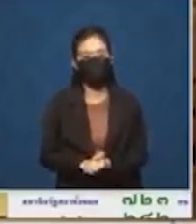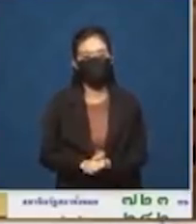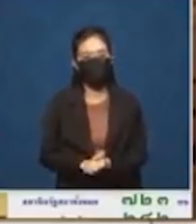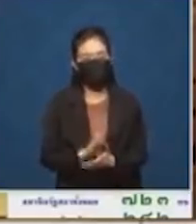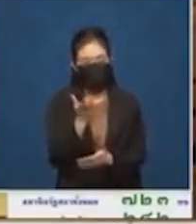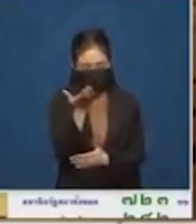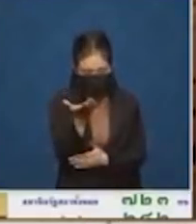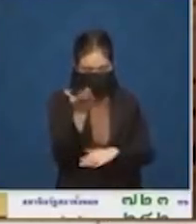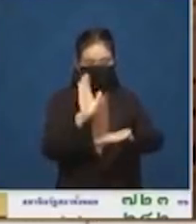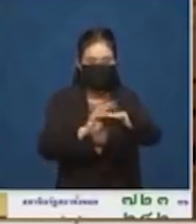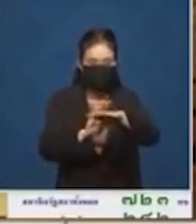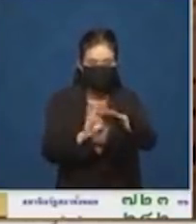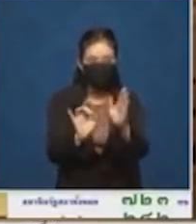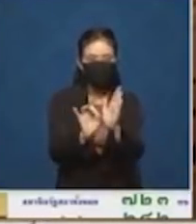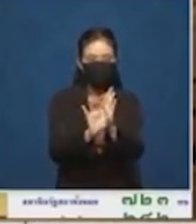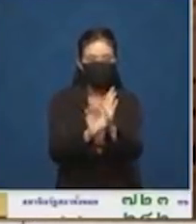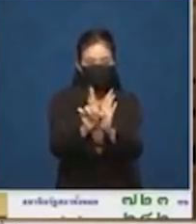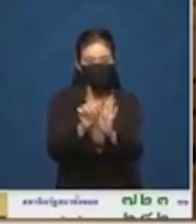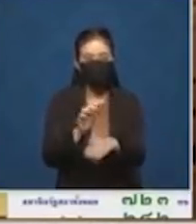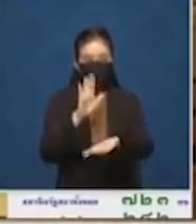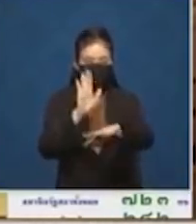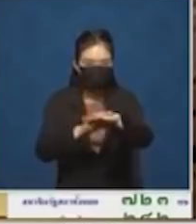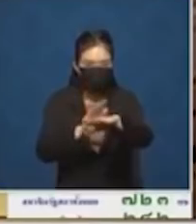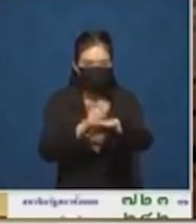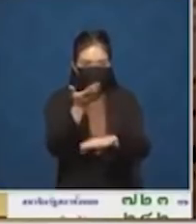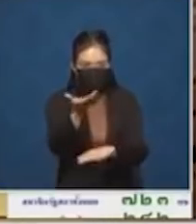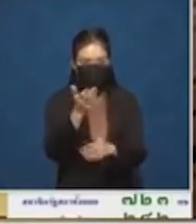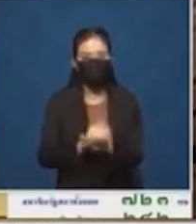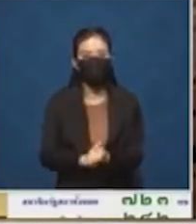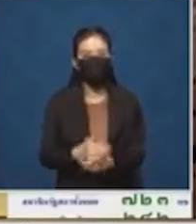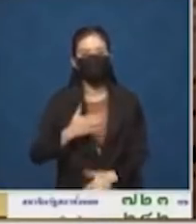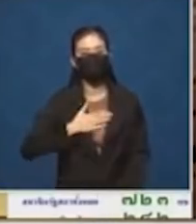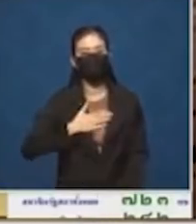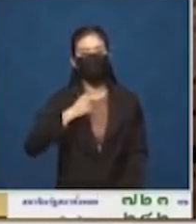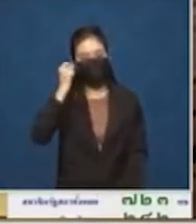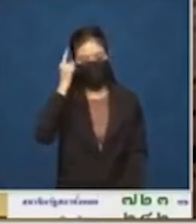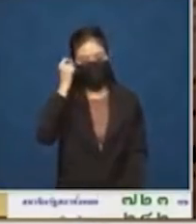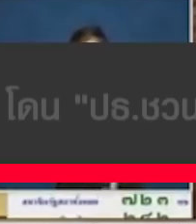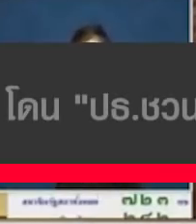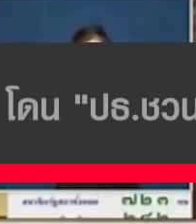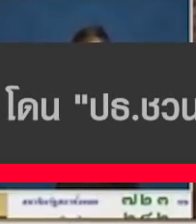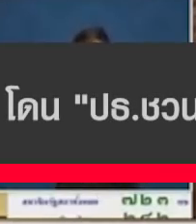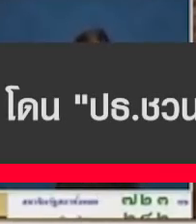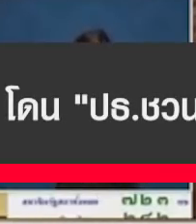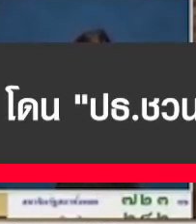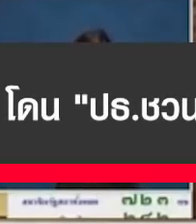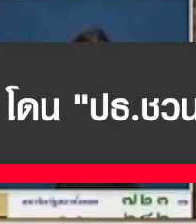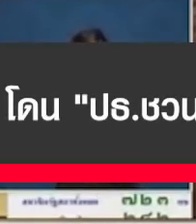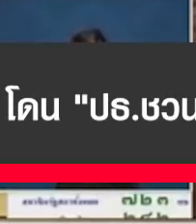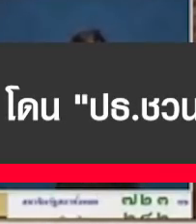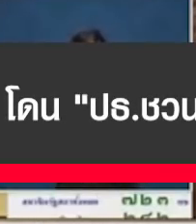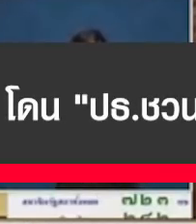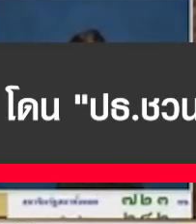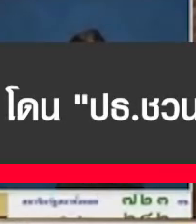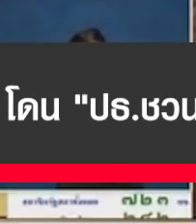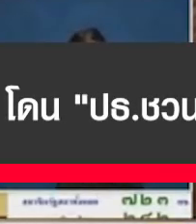การหนึ่ง ขอเตือนอีกครั้งนะครับขอเตือนอีกครั้งหนึ่งก็เข้าใจดีว่าจดมาพูดแต่ว่าถ้อยคำบางอย่างถ้าเลี่ยงได้